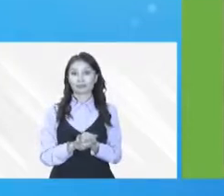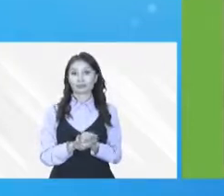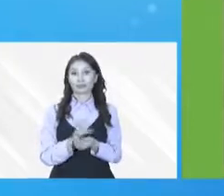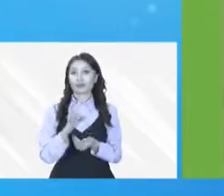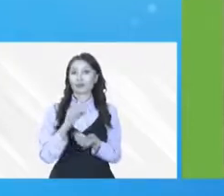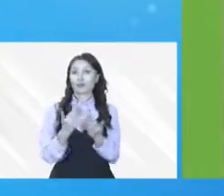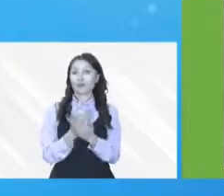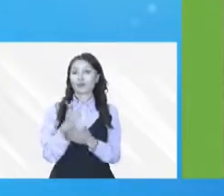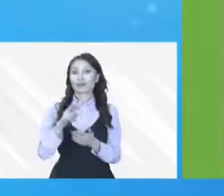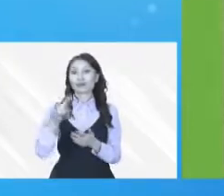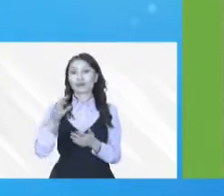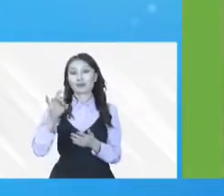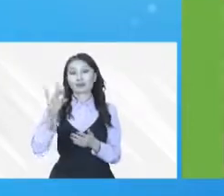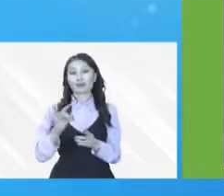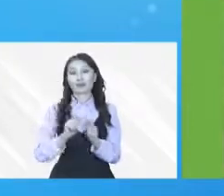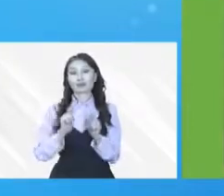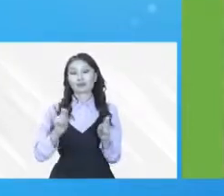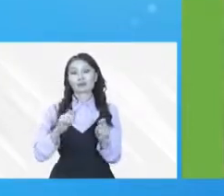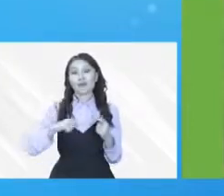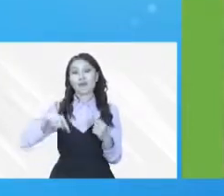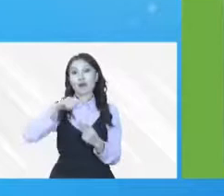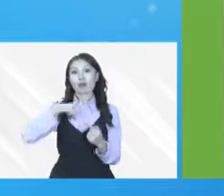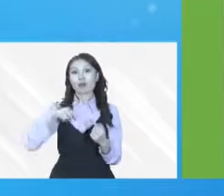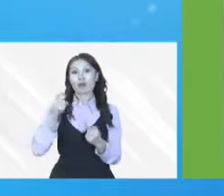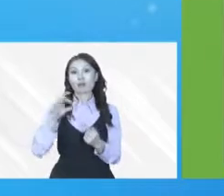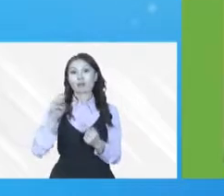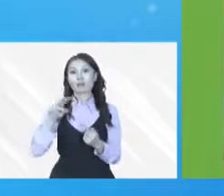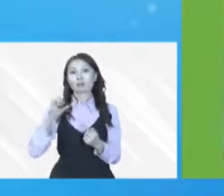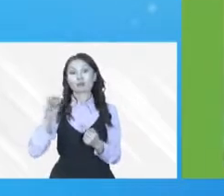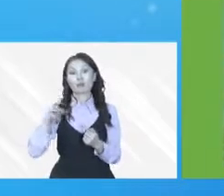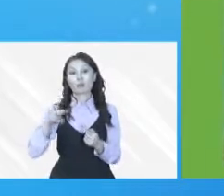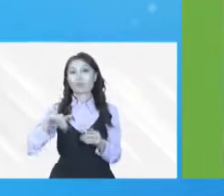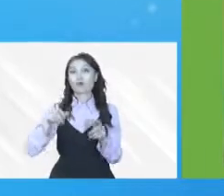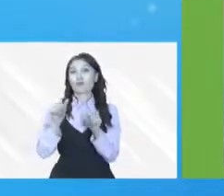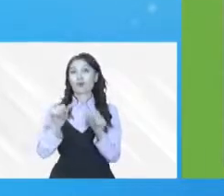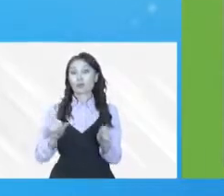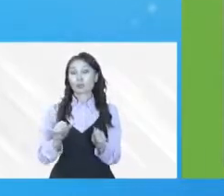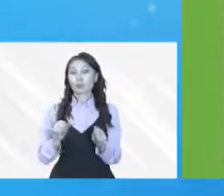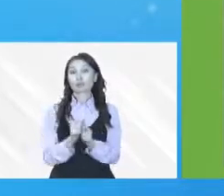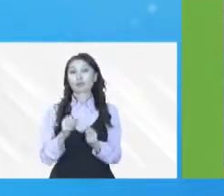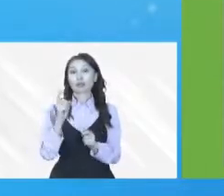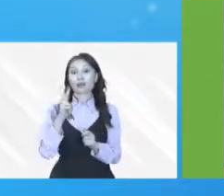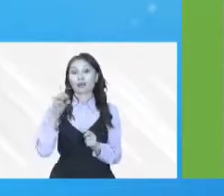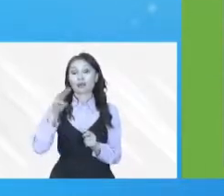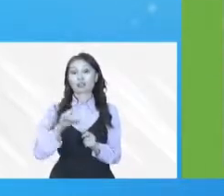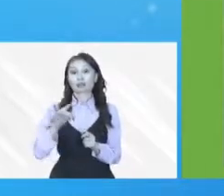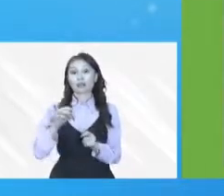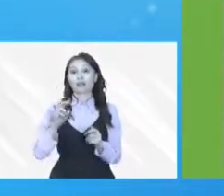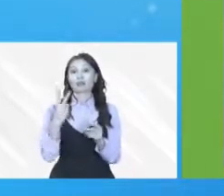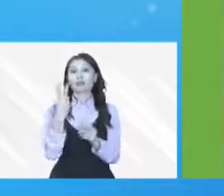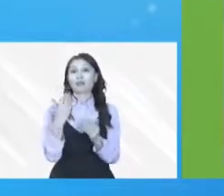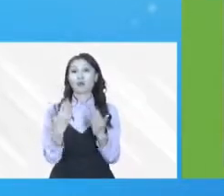Новые ядерные мембраны образуются вокруг хромосом. Затем формируются клеточные мембраны, создавая две